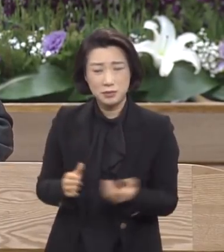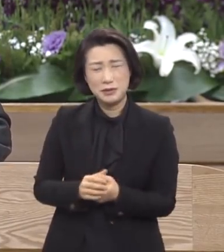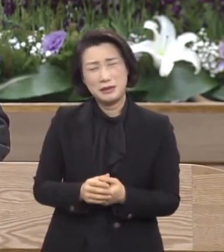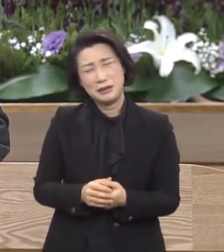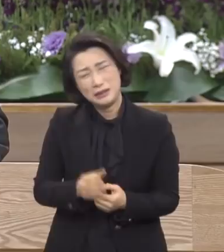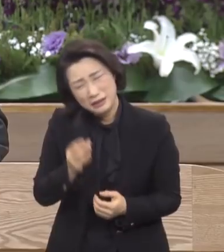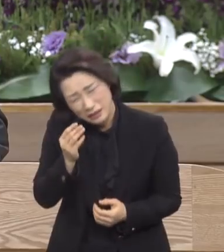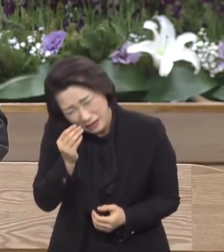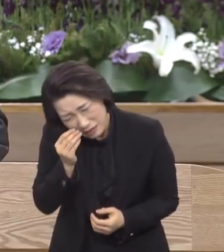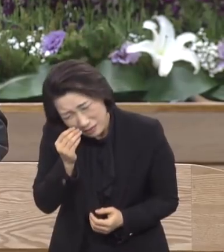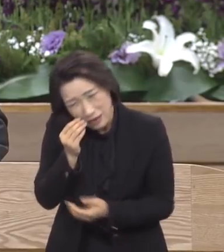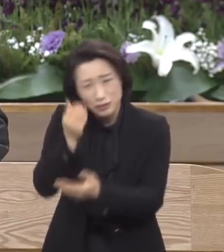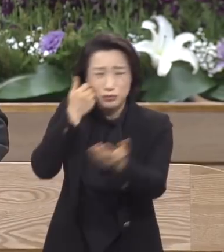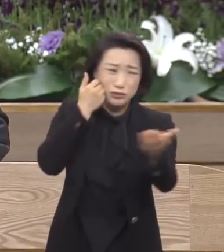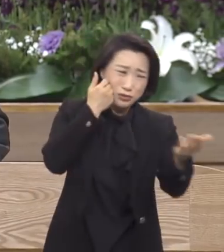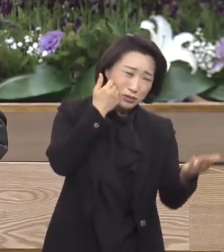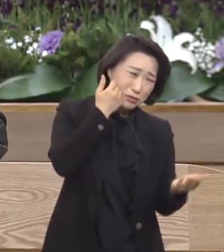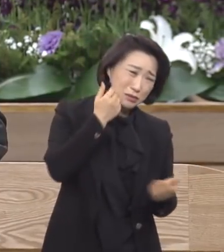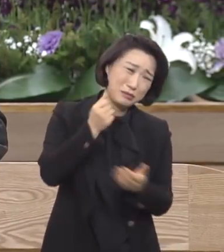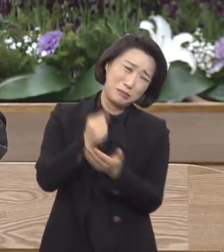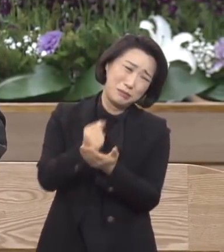제발 좀 낱말하지 말라고.